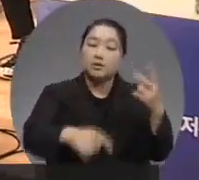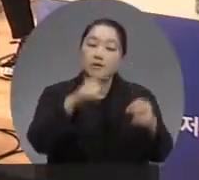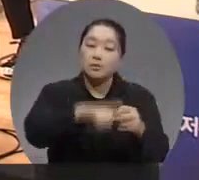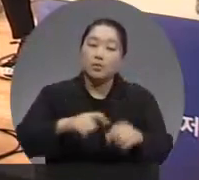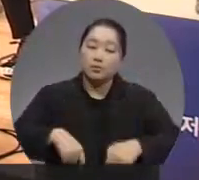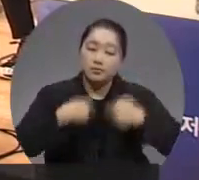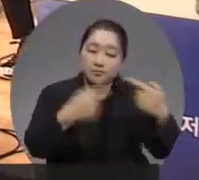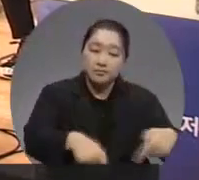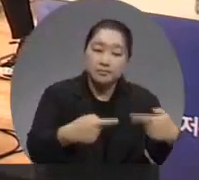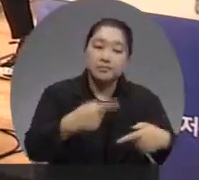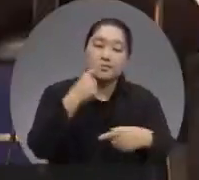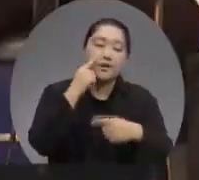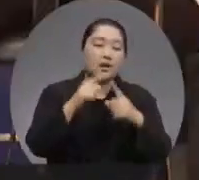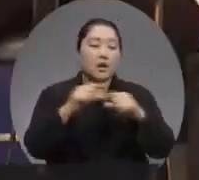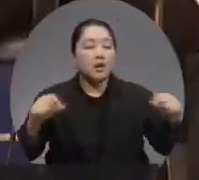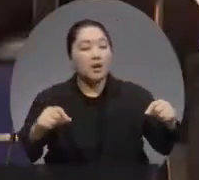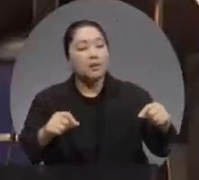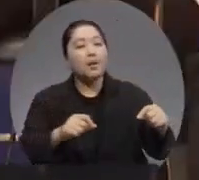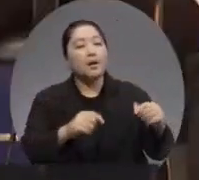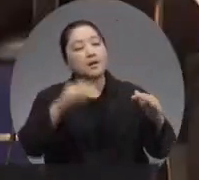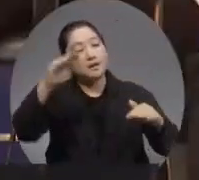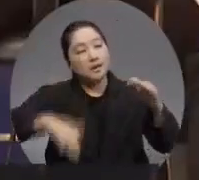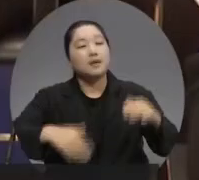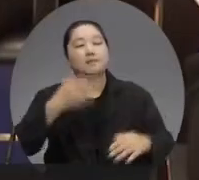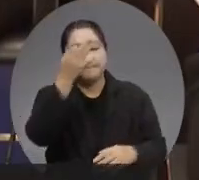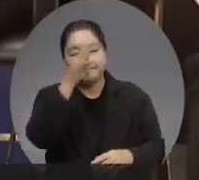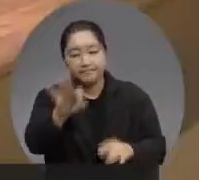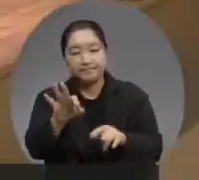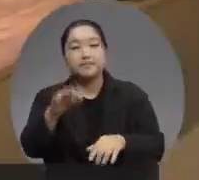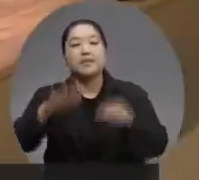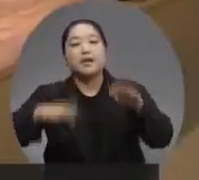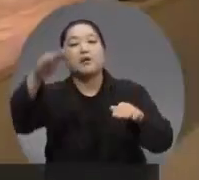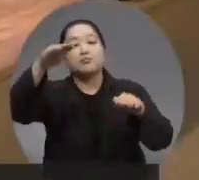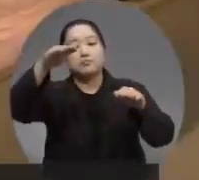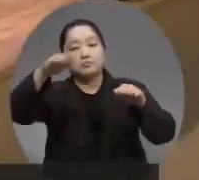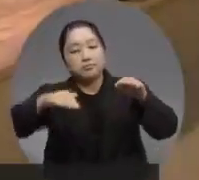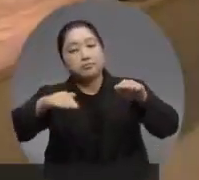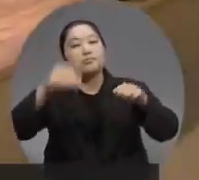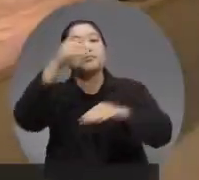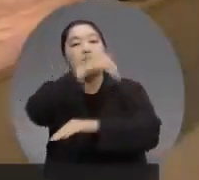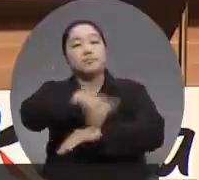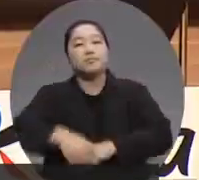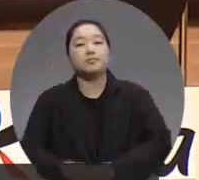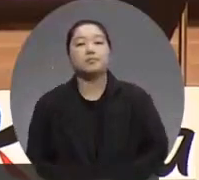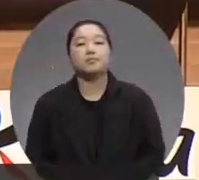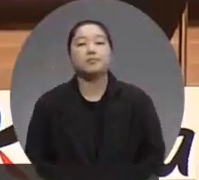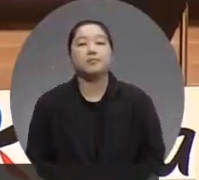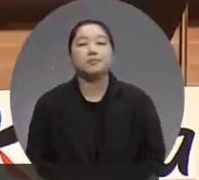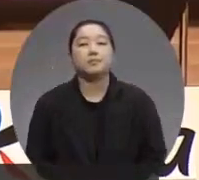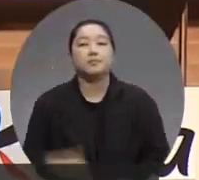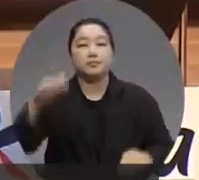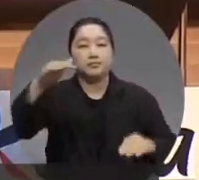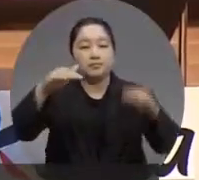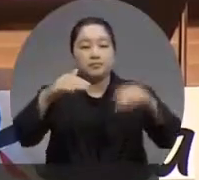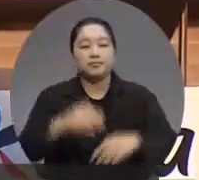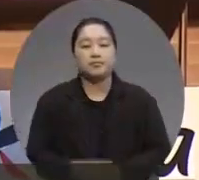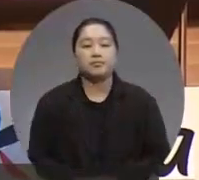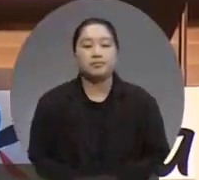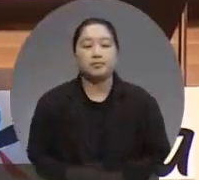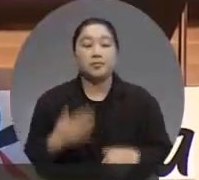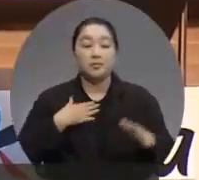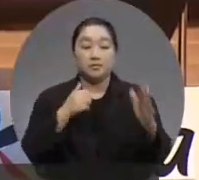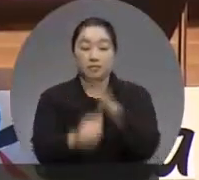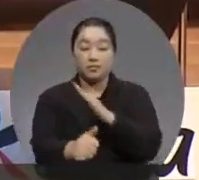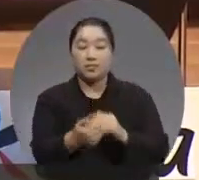출전했지만 일본과의 격차를 인정하고 그 차이를 줄이겠다는 전략입니다. 우리 선수들이 좋은